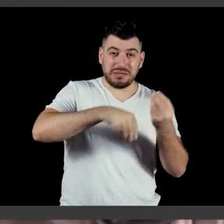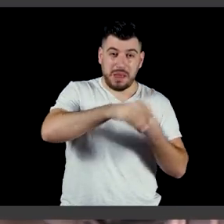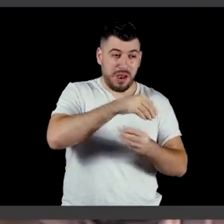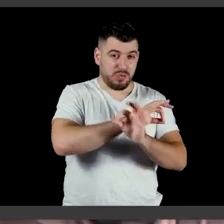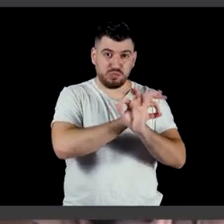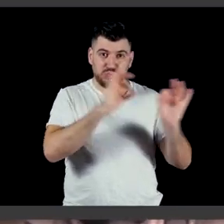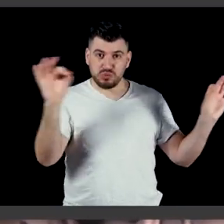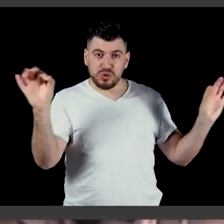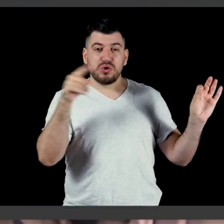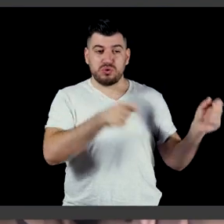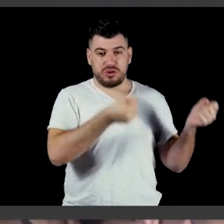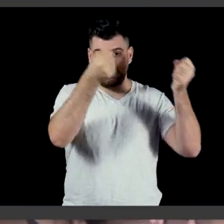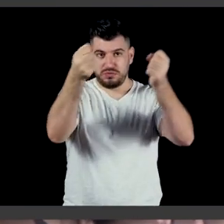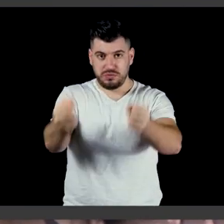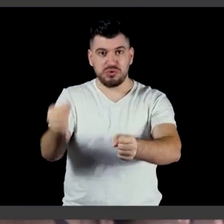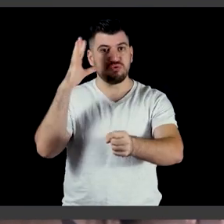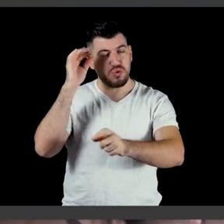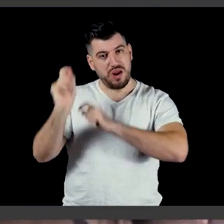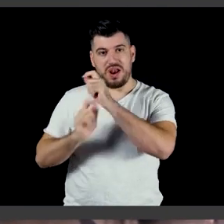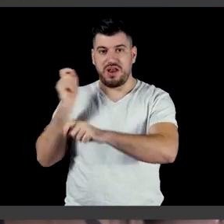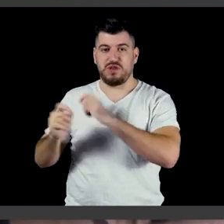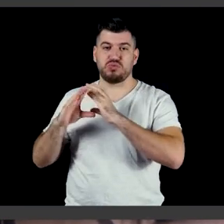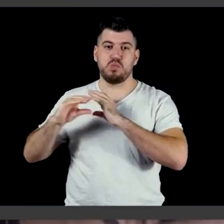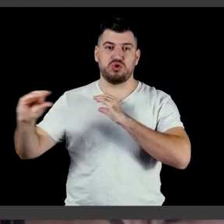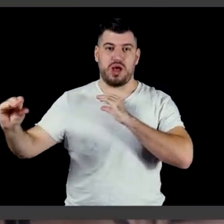σάλτσα, θα τα αφήσω στην άκρη για να συνθέσω το μουσακά να το ρίξω μέσα στο φούρνο.